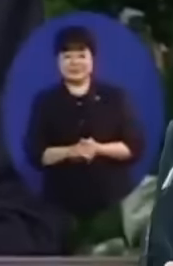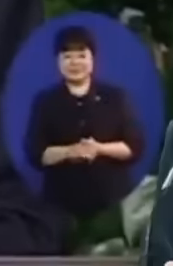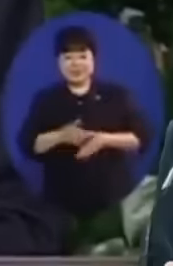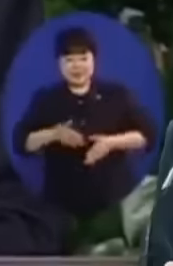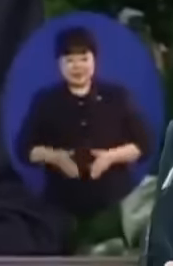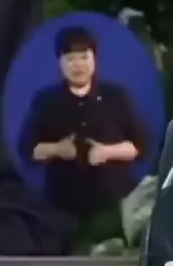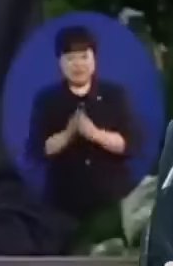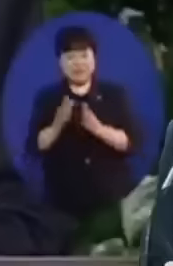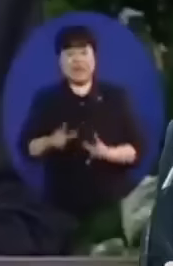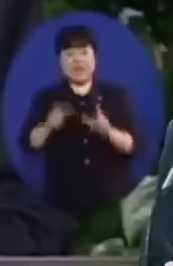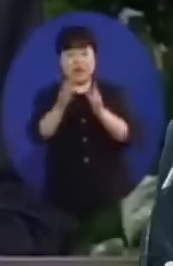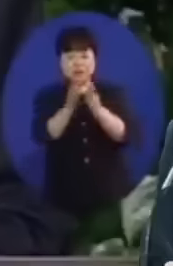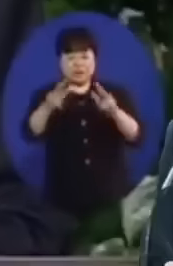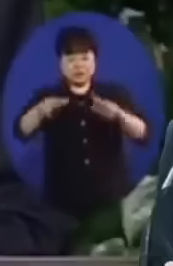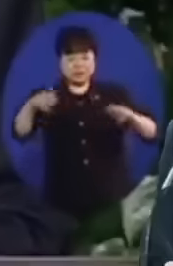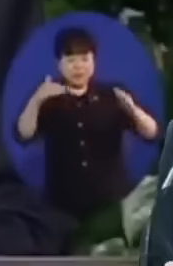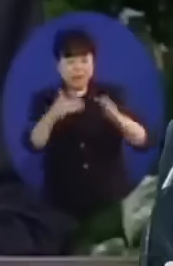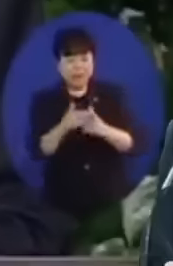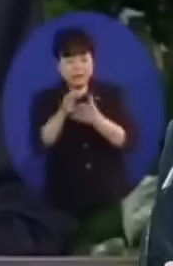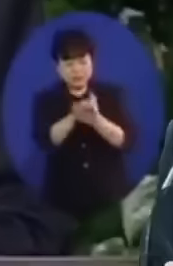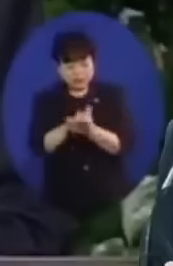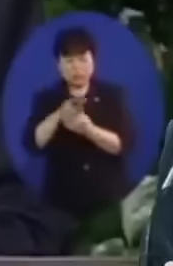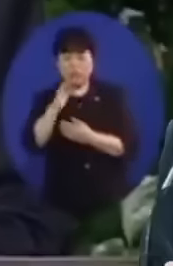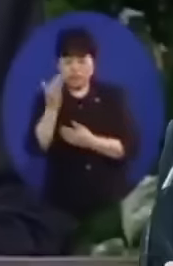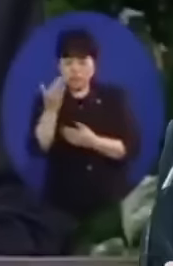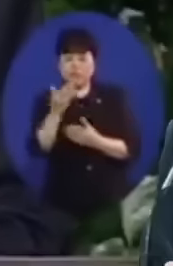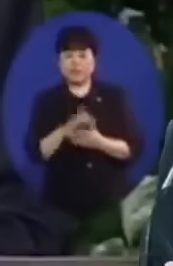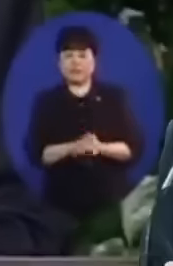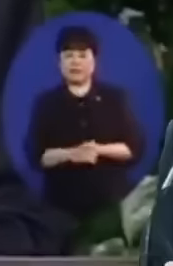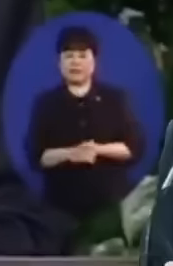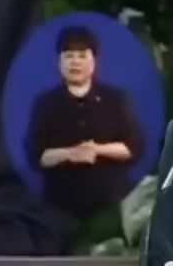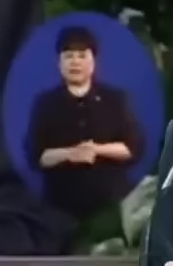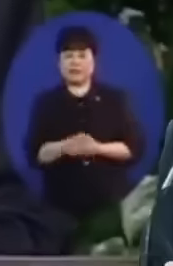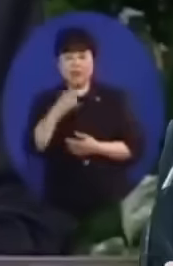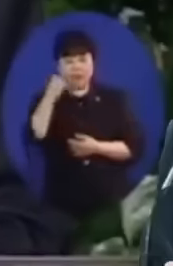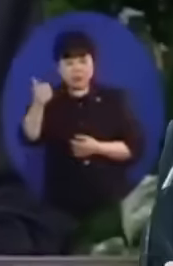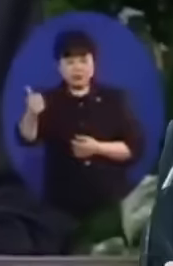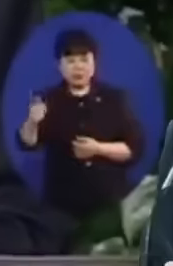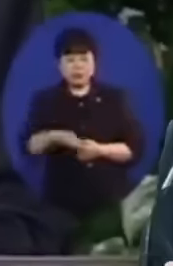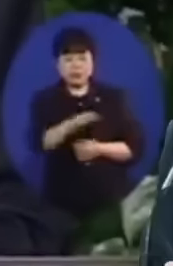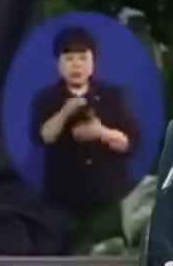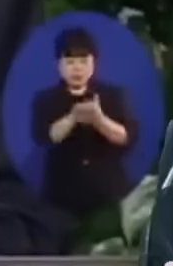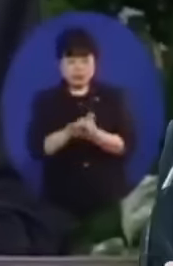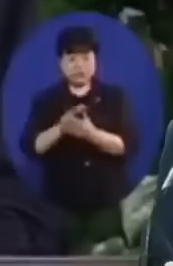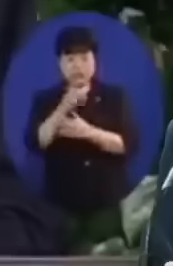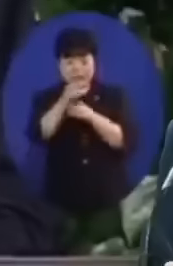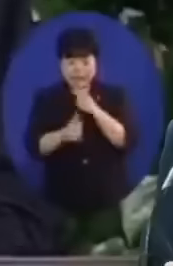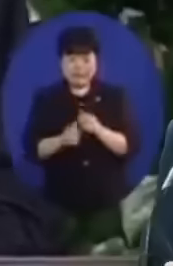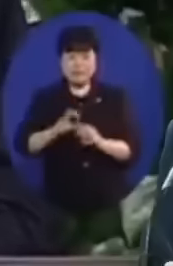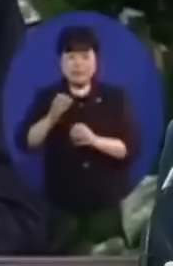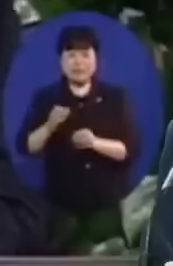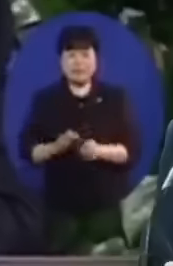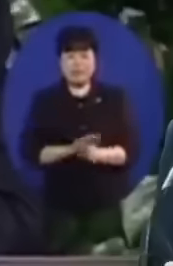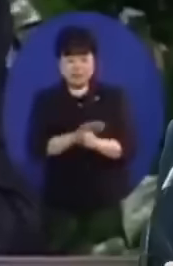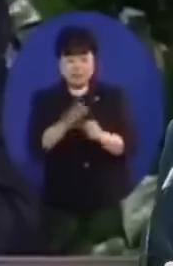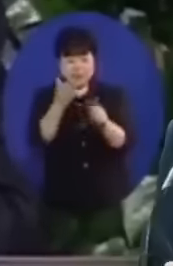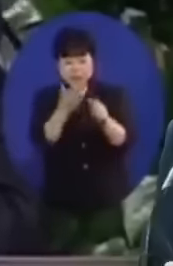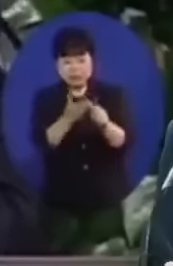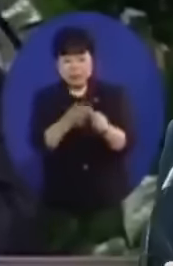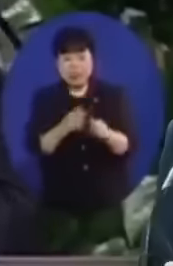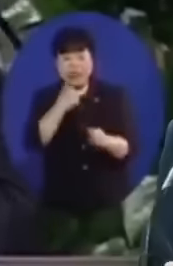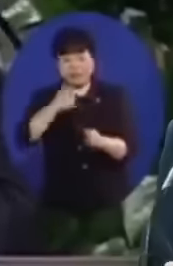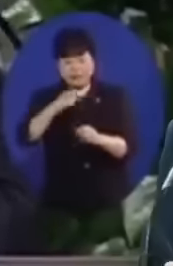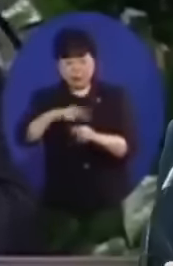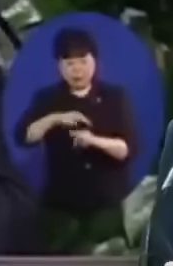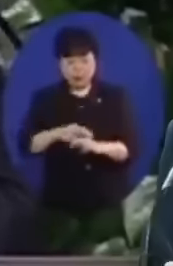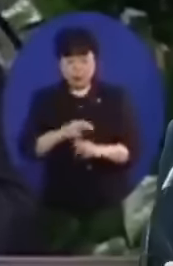태어난 후 그날부터 이날까지 우리의 친구가 되어 주셨어요. 아버지는 우리의 친구입니다. 하나님이 세상을 이처럼 사랑하사